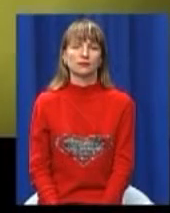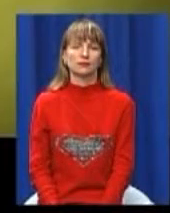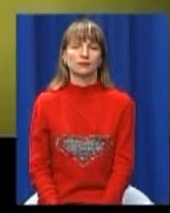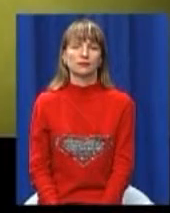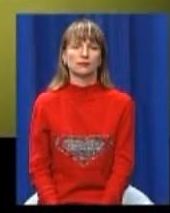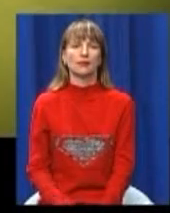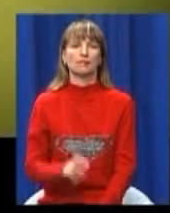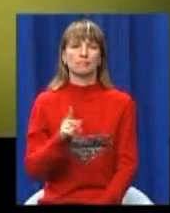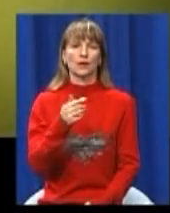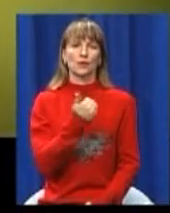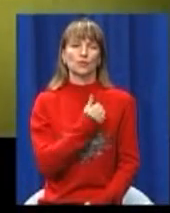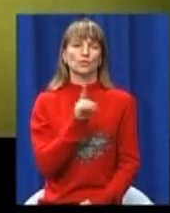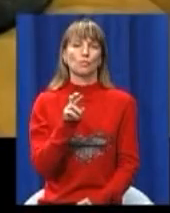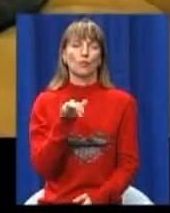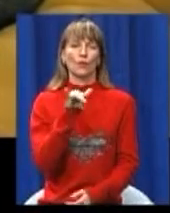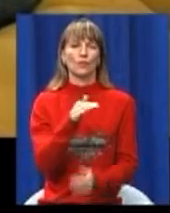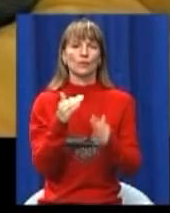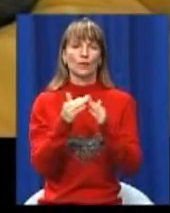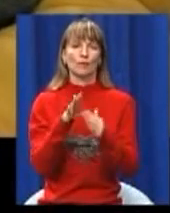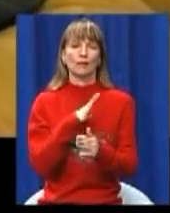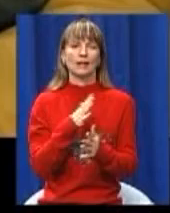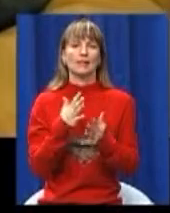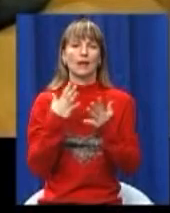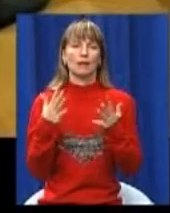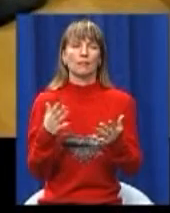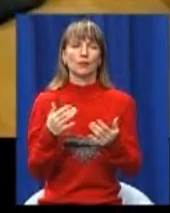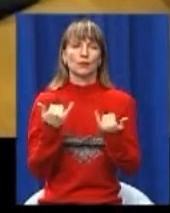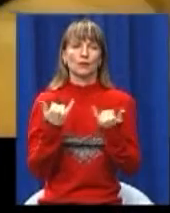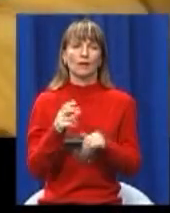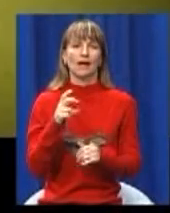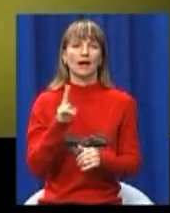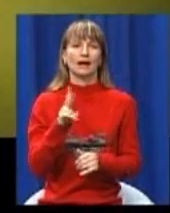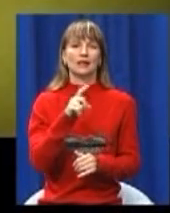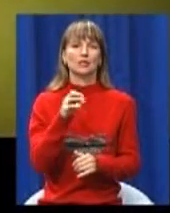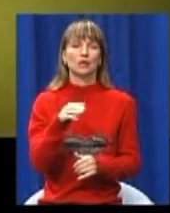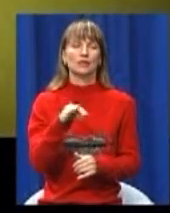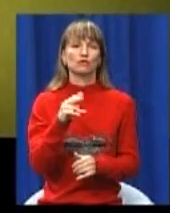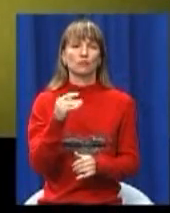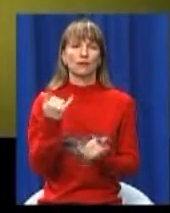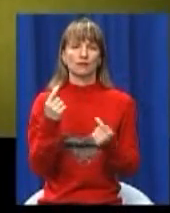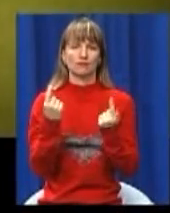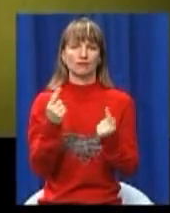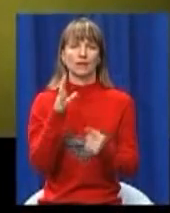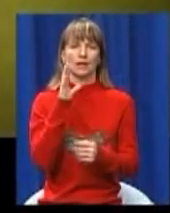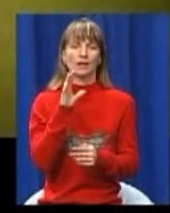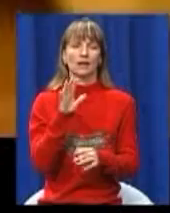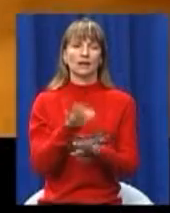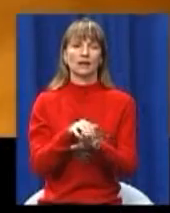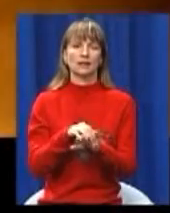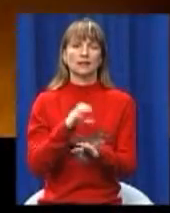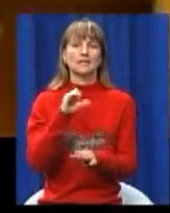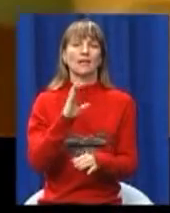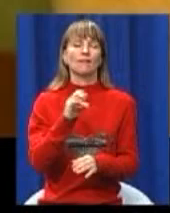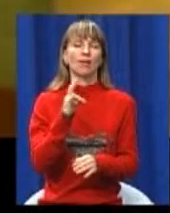А вам би хотілося, аби по вашому дому походжала найбільш екзотична, дорога та величезна кицька? Тоді Саванна – саме те, що